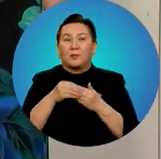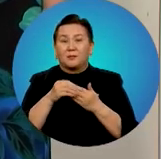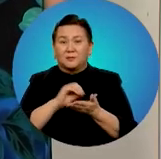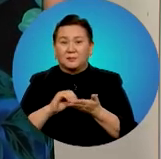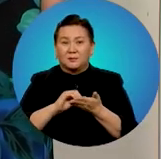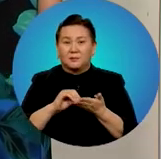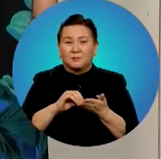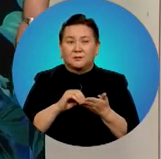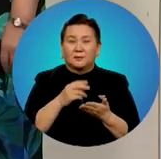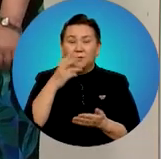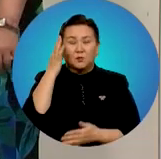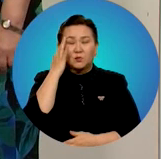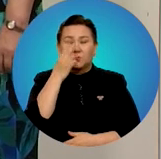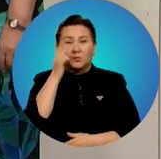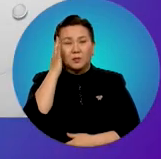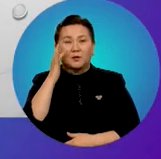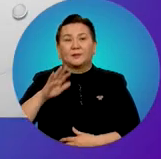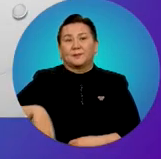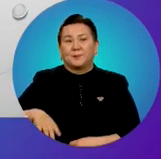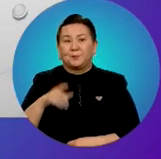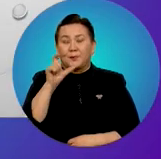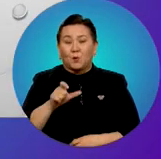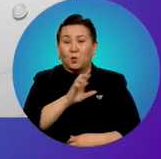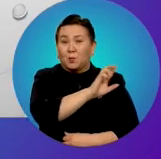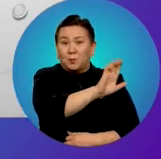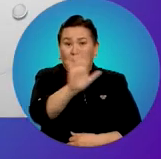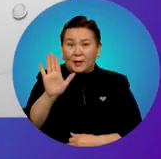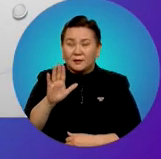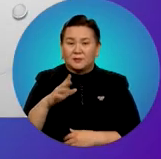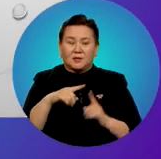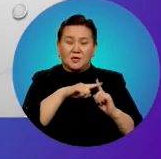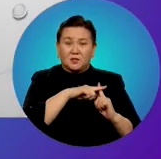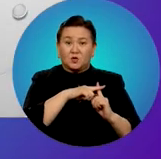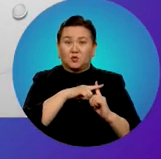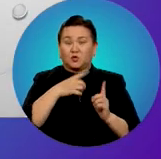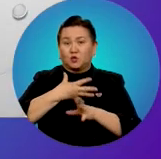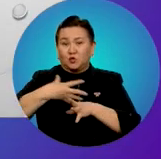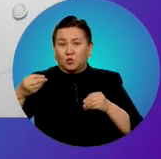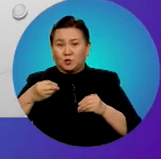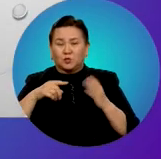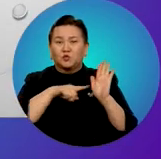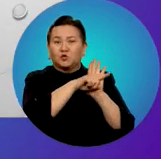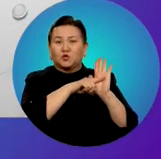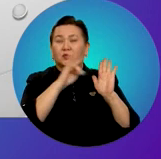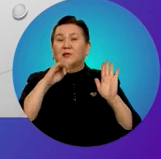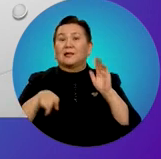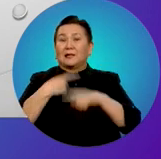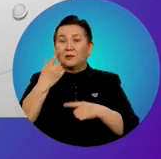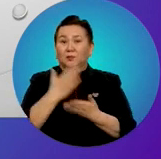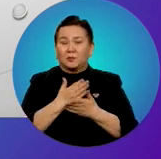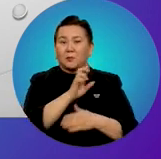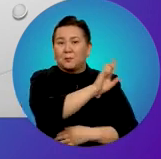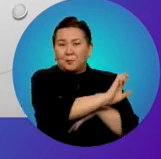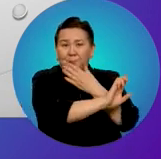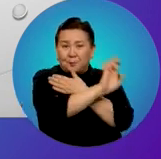авсан үзэл бодол байна. За дараагийнх нь хүн байгальд үзүүлж байгаа эрэг нөлөөллөөс сөргөн илүү байдаг. Үүнээс болж